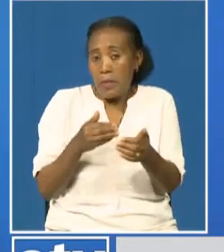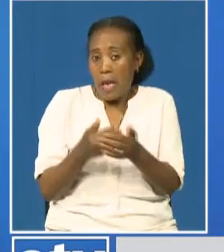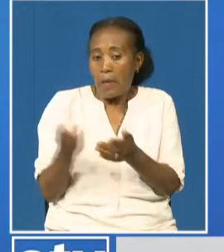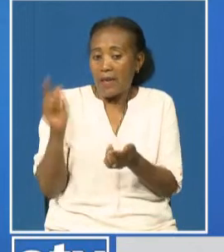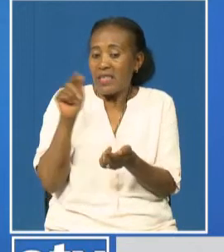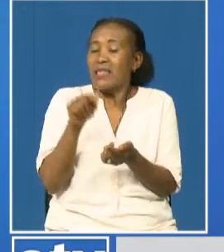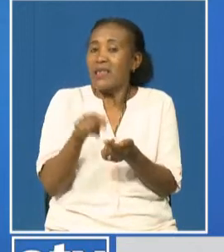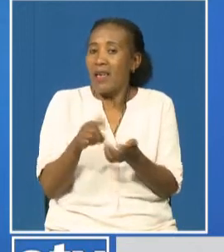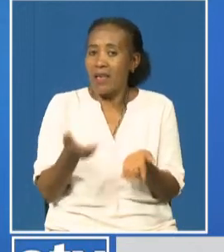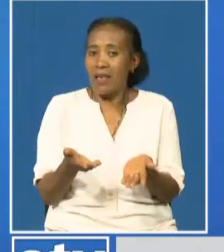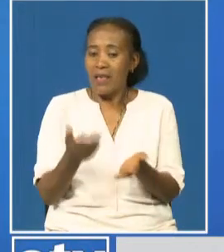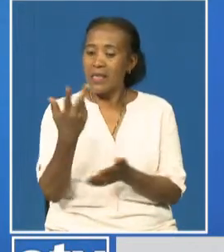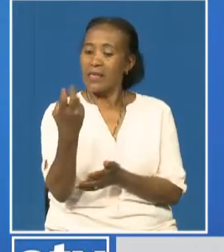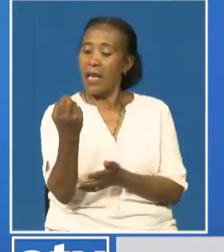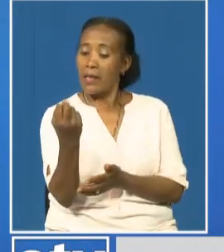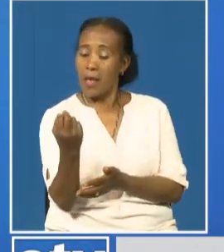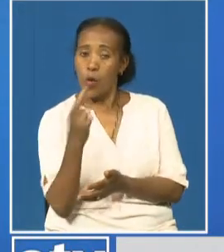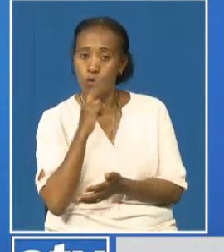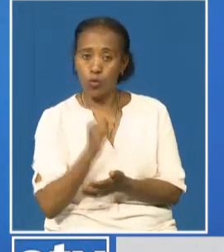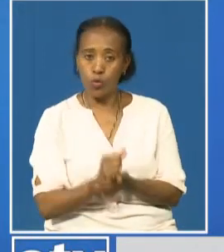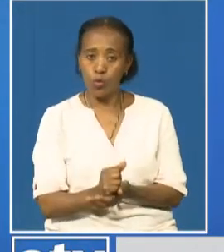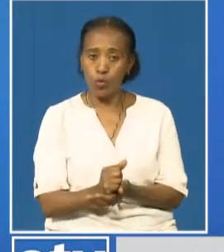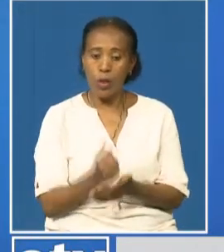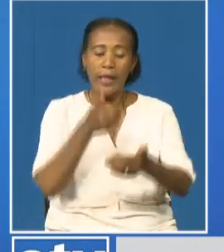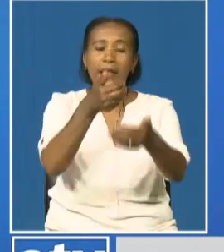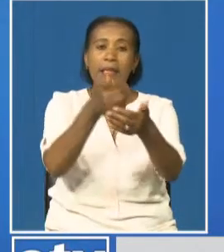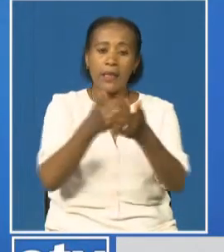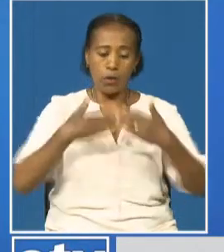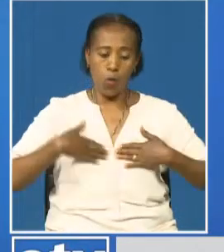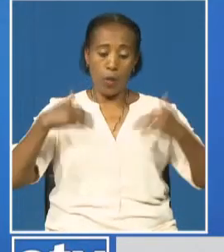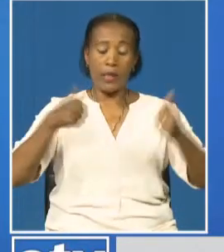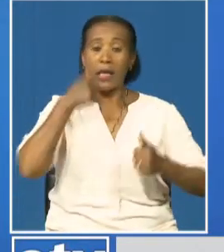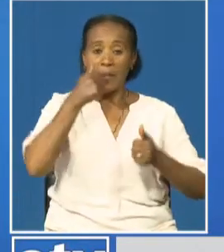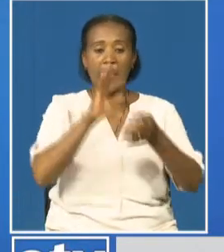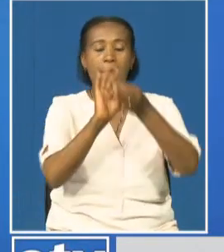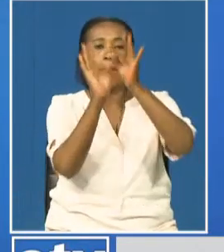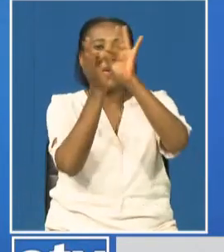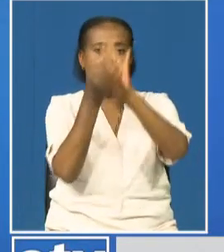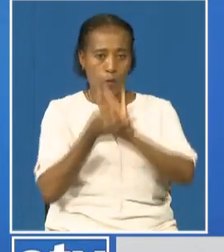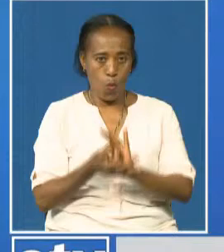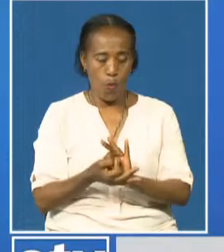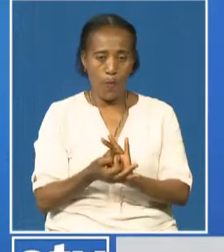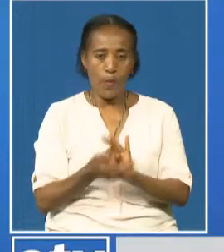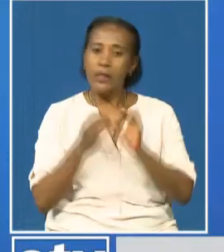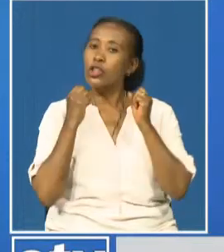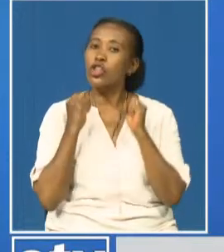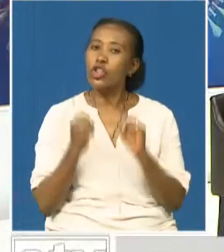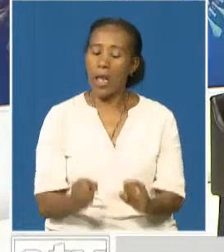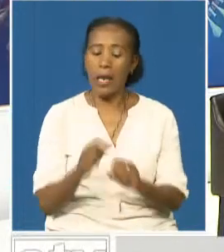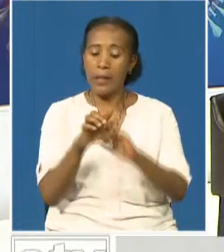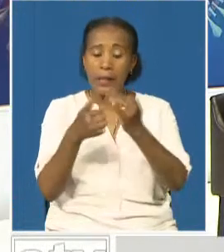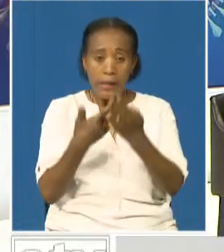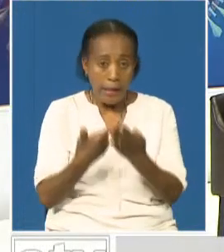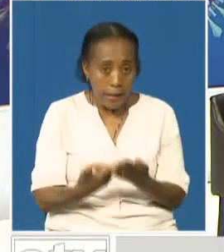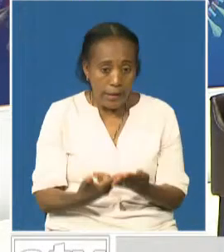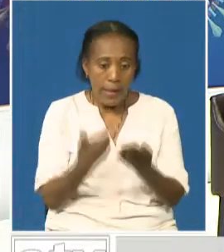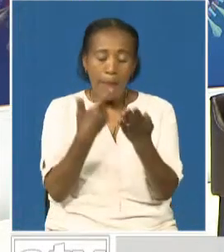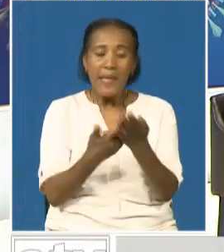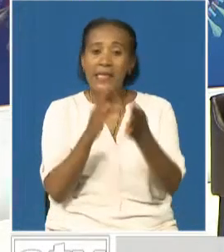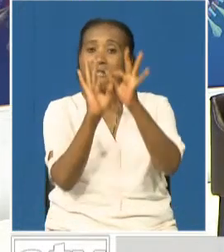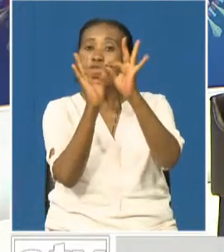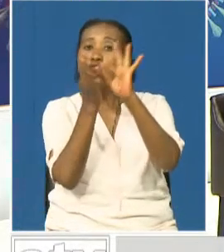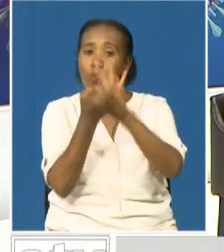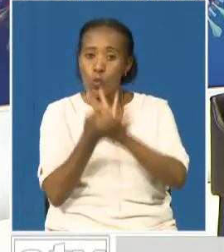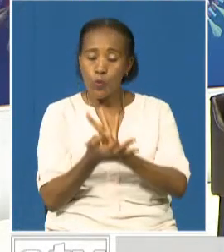ምናልባት እስከ 30ዎቹ ድረስ ወጣት ብለን መተርጎም እንችላለን። ስለዚህ በዚህ